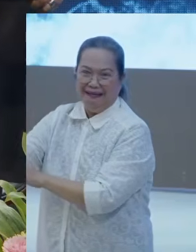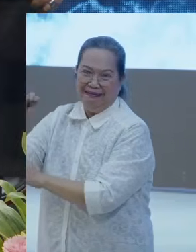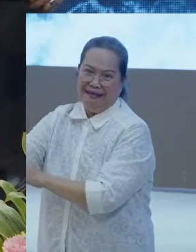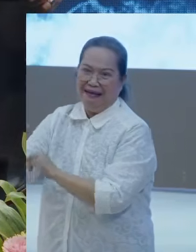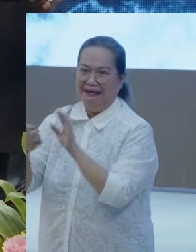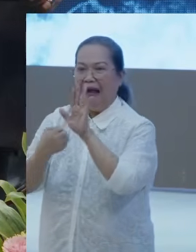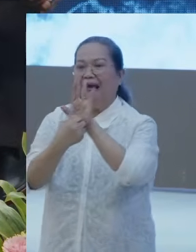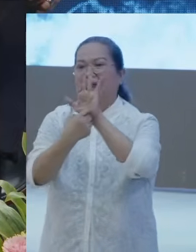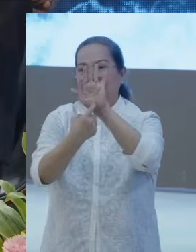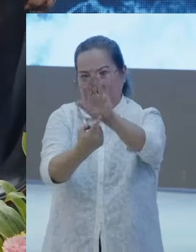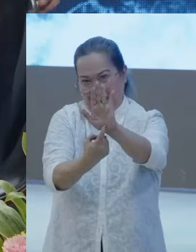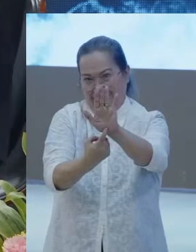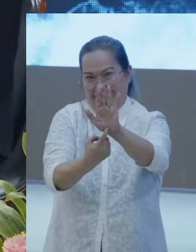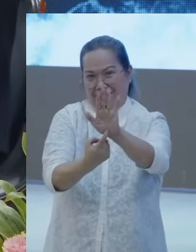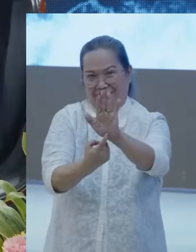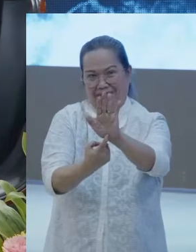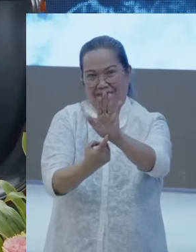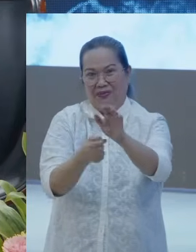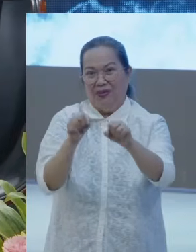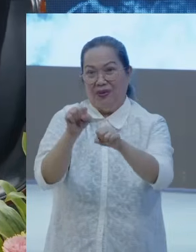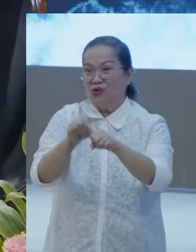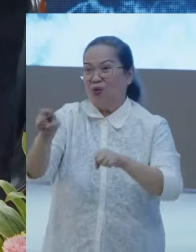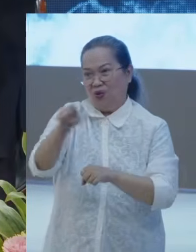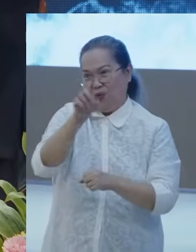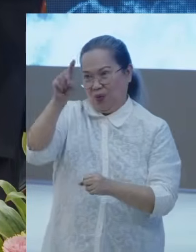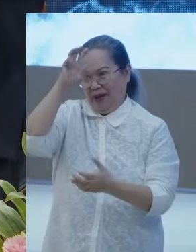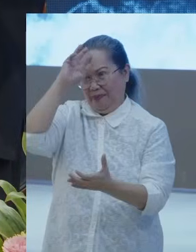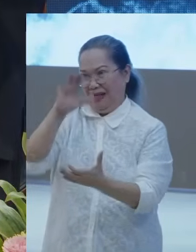signs para maniwala.